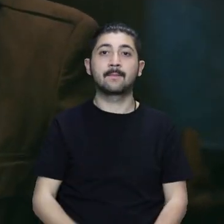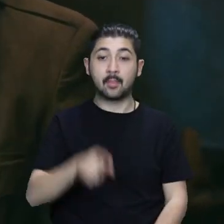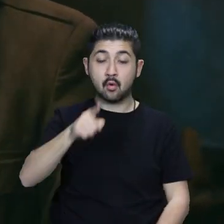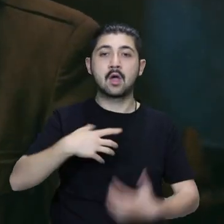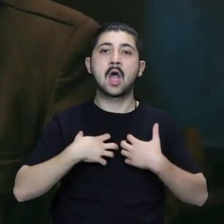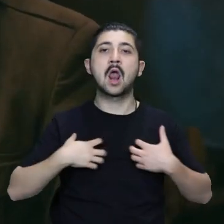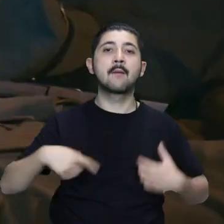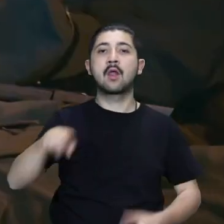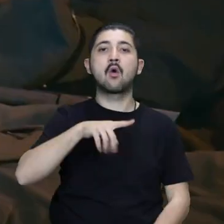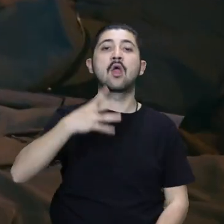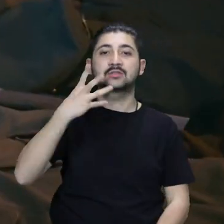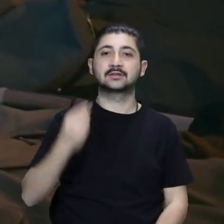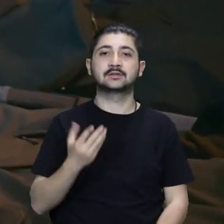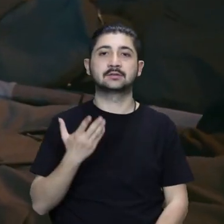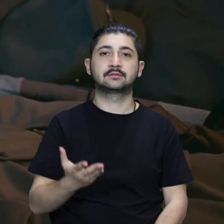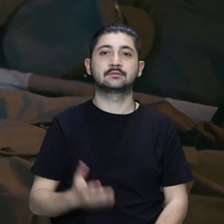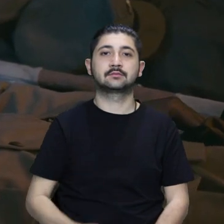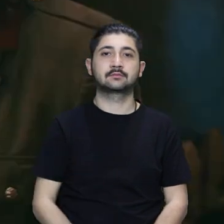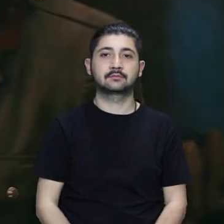Onların kahramanı olacaksınız.